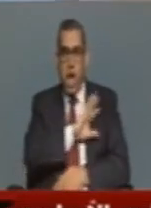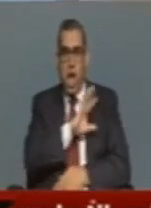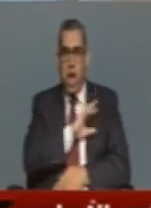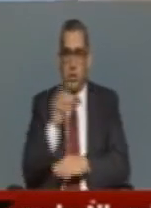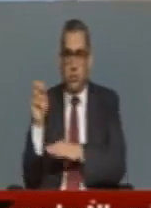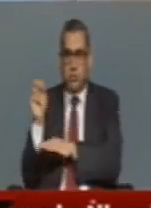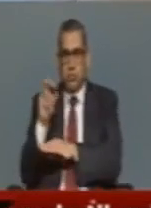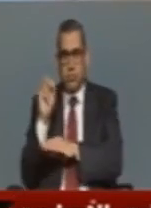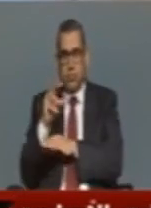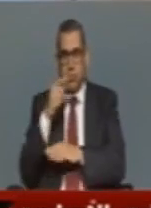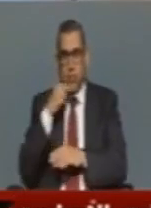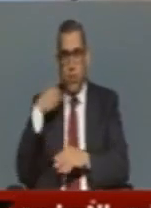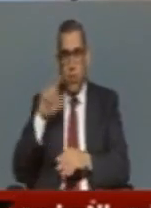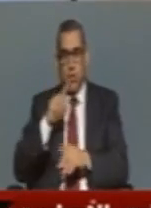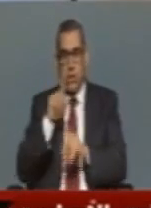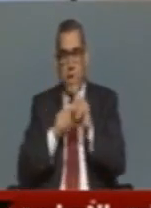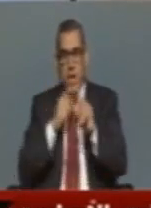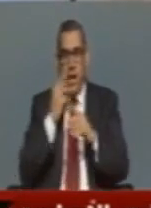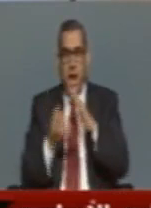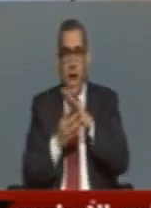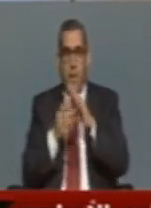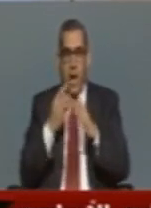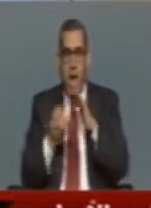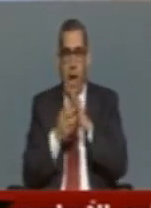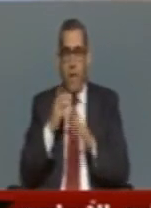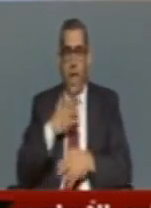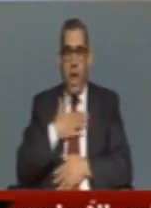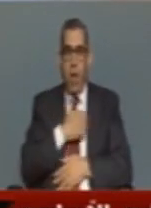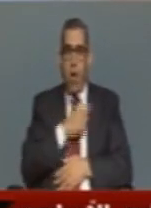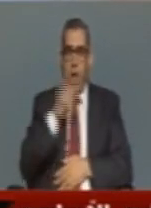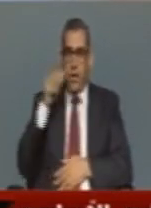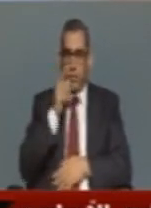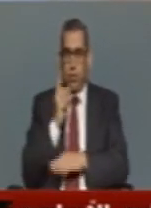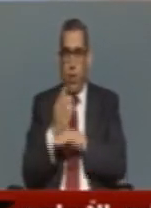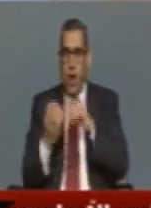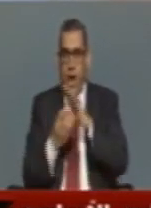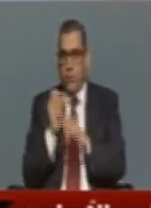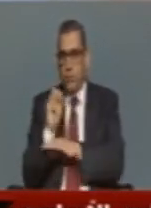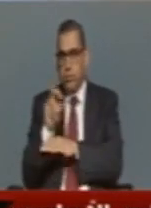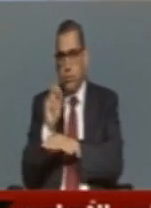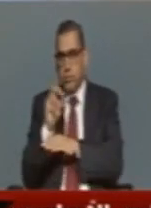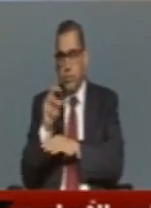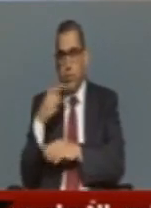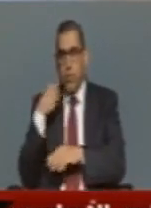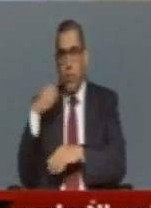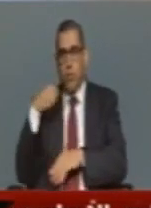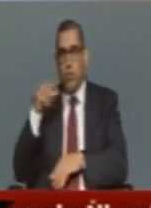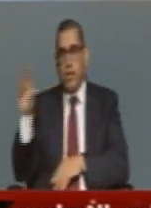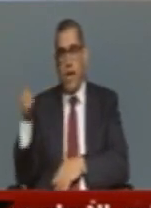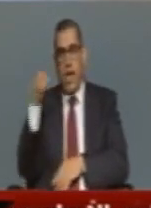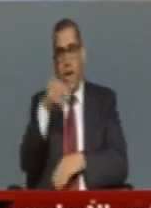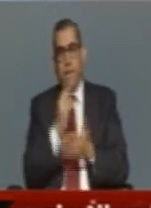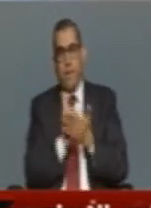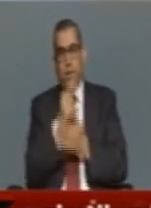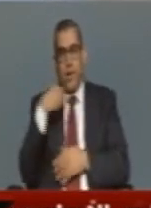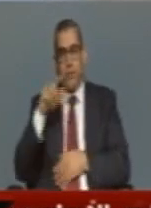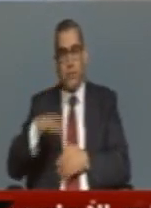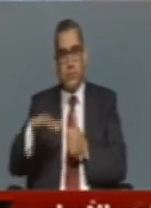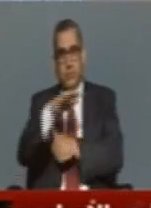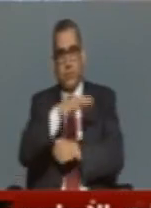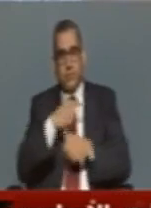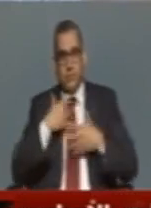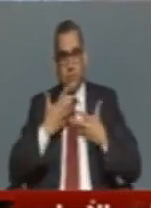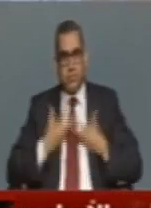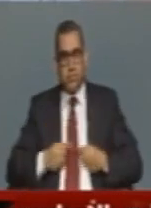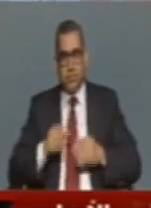وزارة التعليم العالي جامعة حلوان، هياخدوا دبلومة في القيادة والأمن القومي. الحقيقة واحدة من الحاجات اللي هتصنع فارق